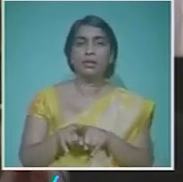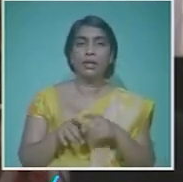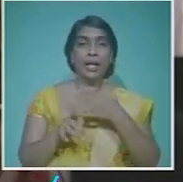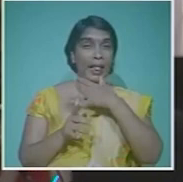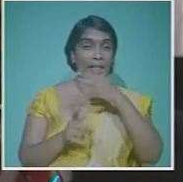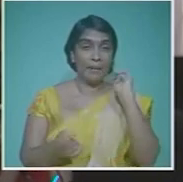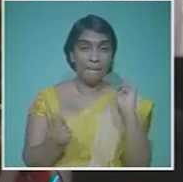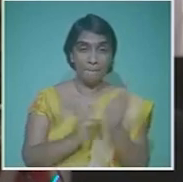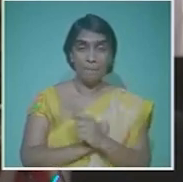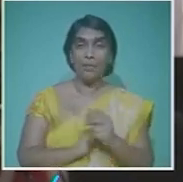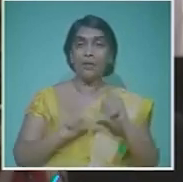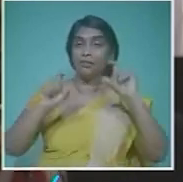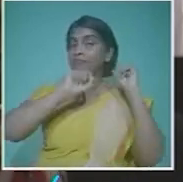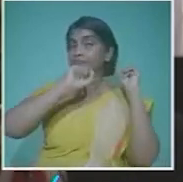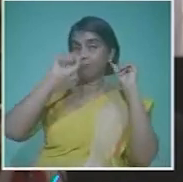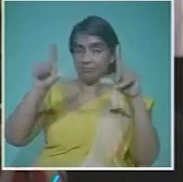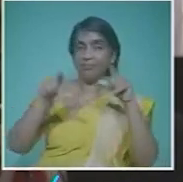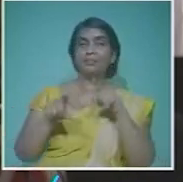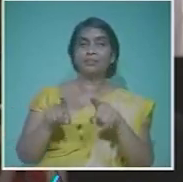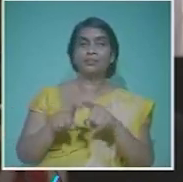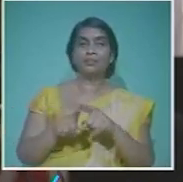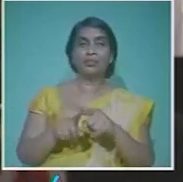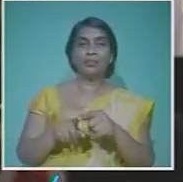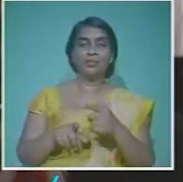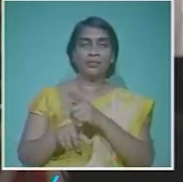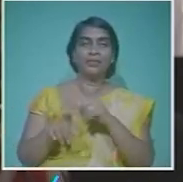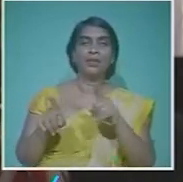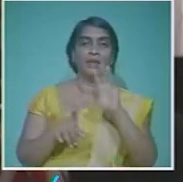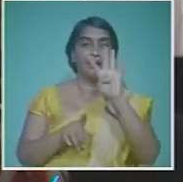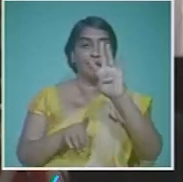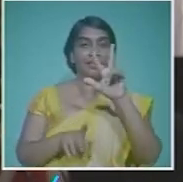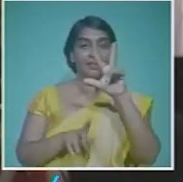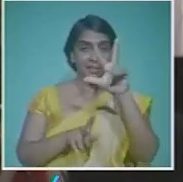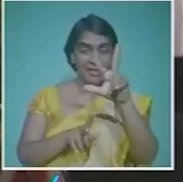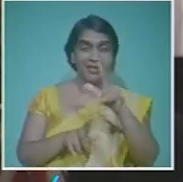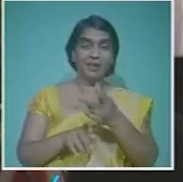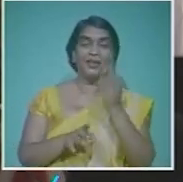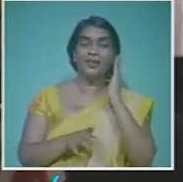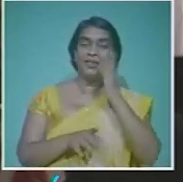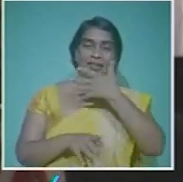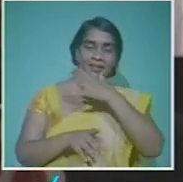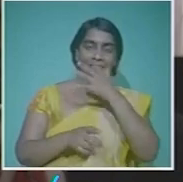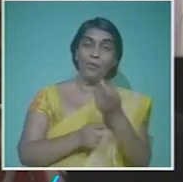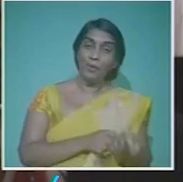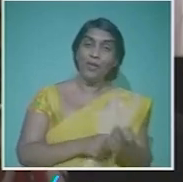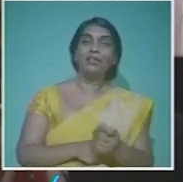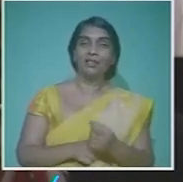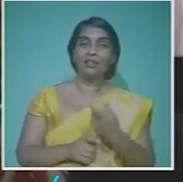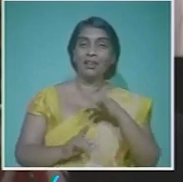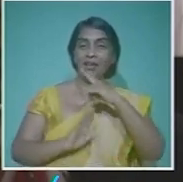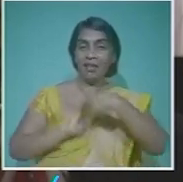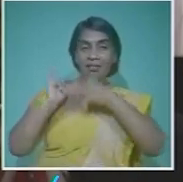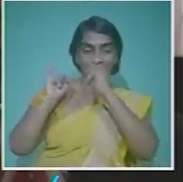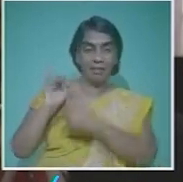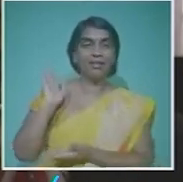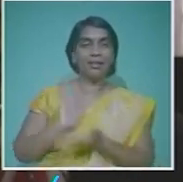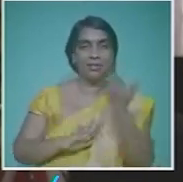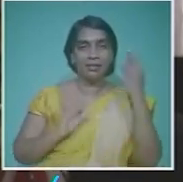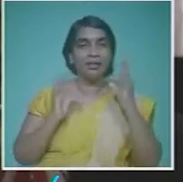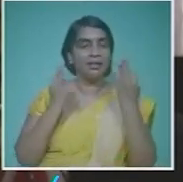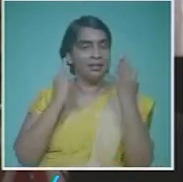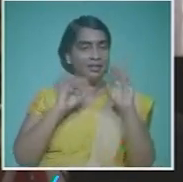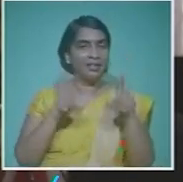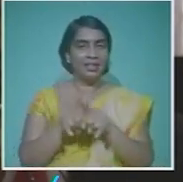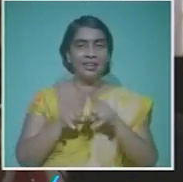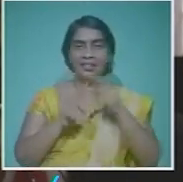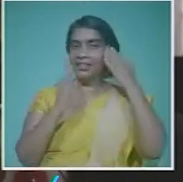දවසේ පෝස්ට් එකක් දාලා තියෙනවා මුන්ට ගහන්න ඕන 48 දී අපිව දාලා ගියාට කියලා. ඇත්තටම නිදහසෙන්